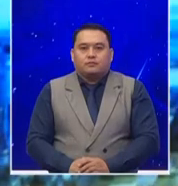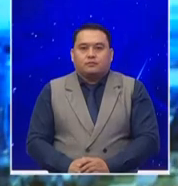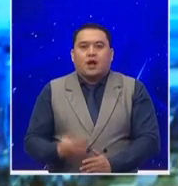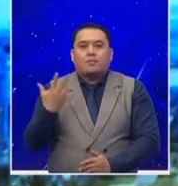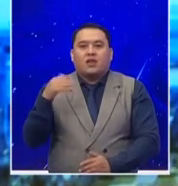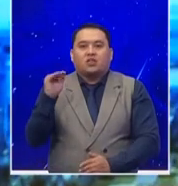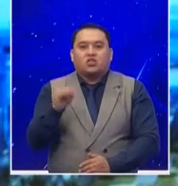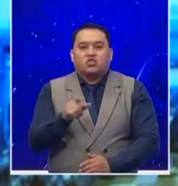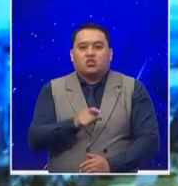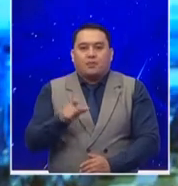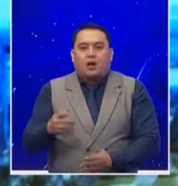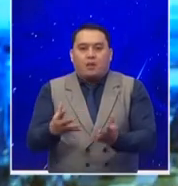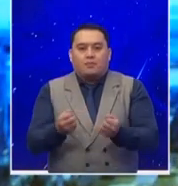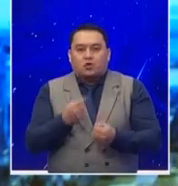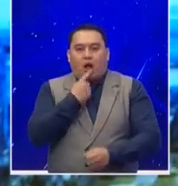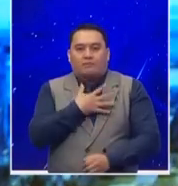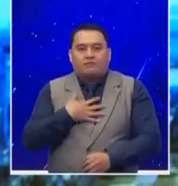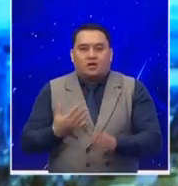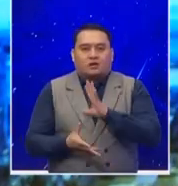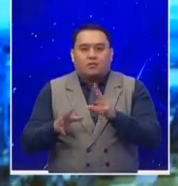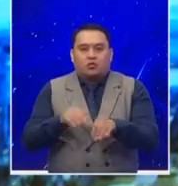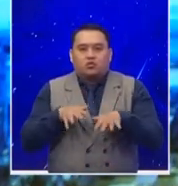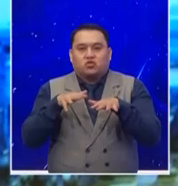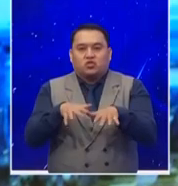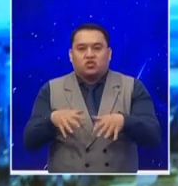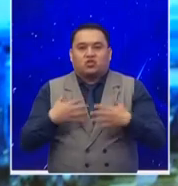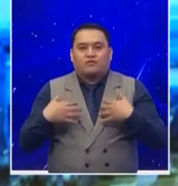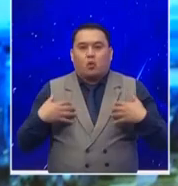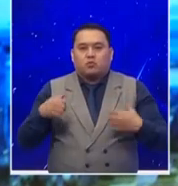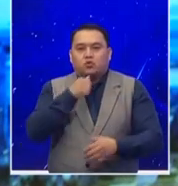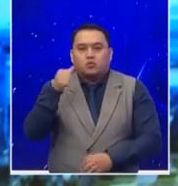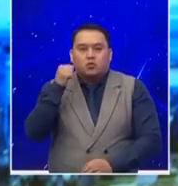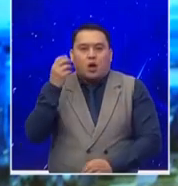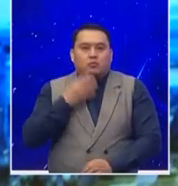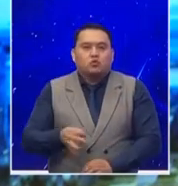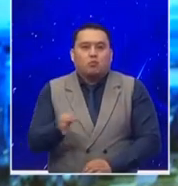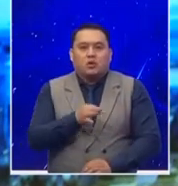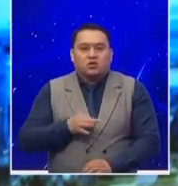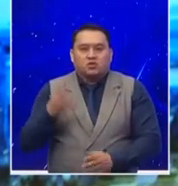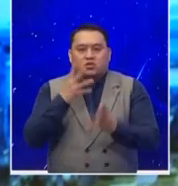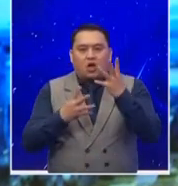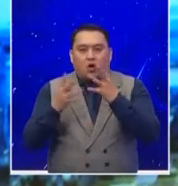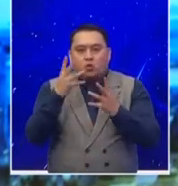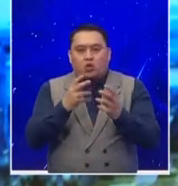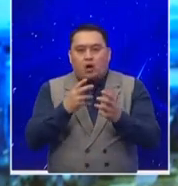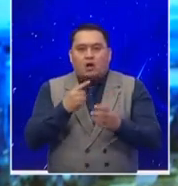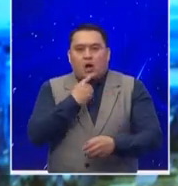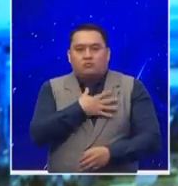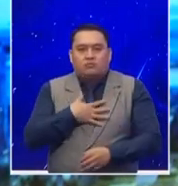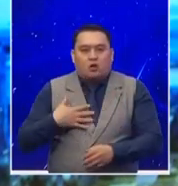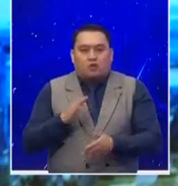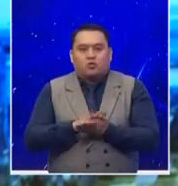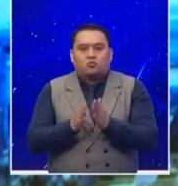Более 5000 человек получили травмы в результате нападений животных за прошлый год в Алматинской области. Многих жителей серьезно тревожит